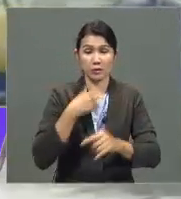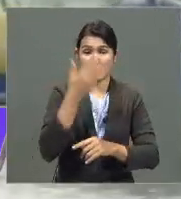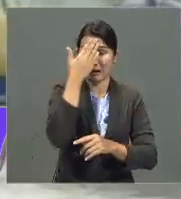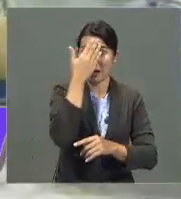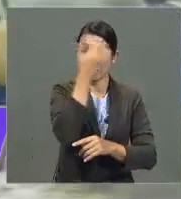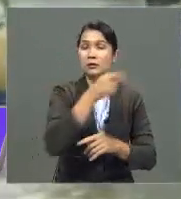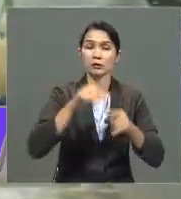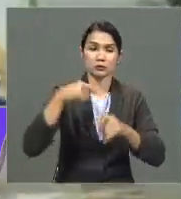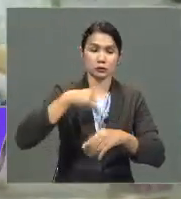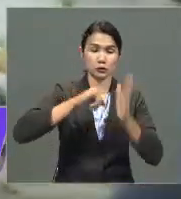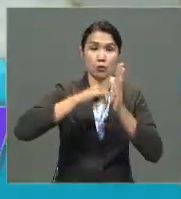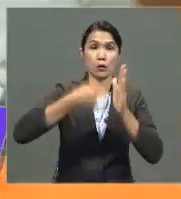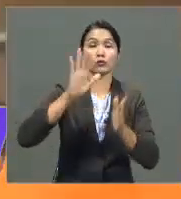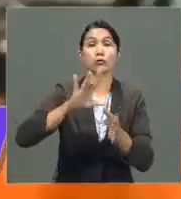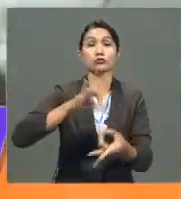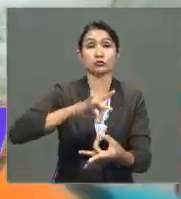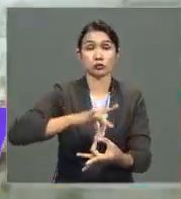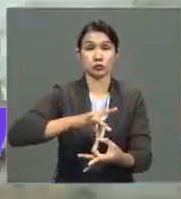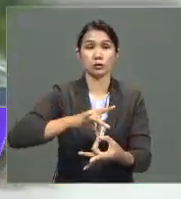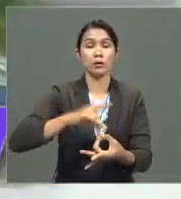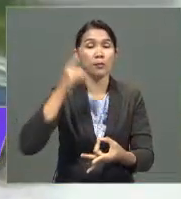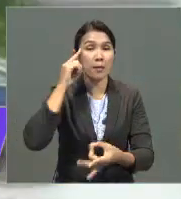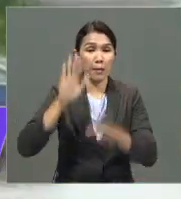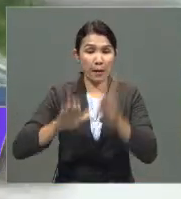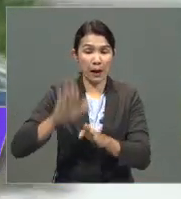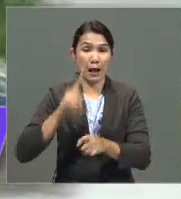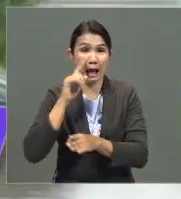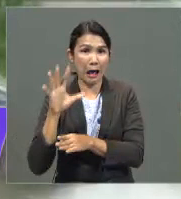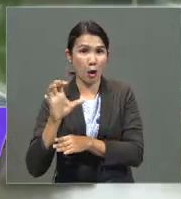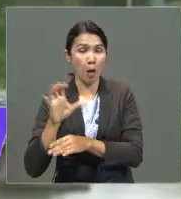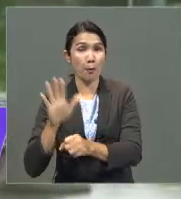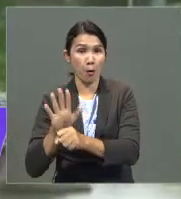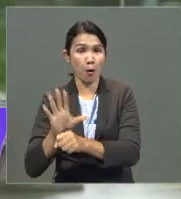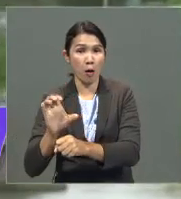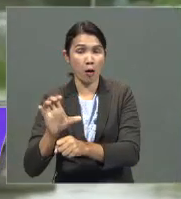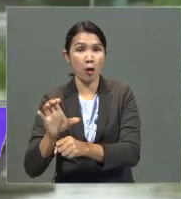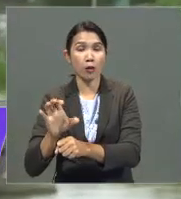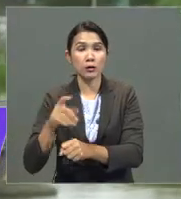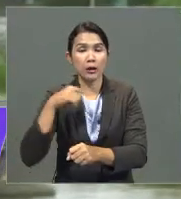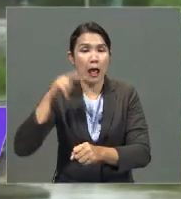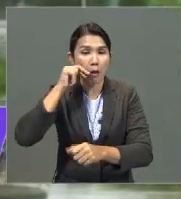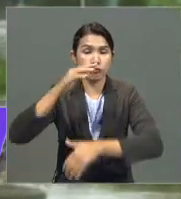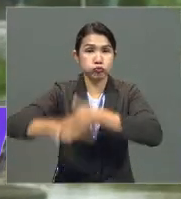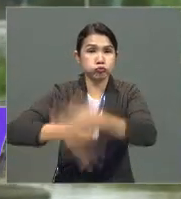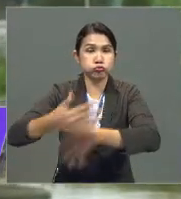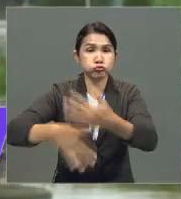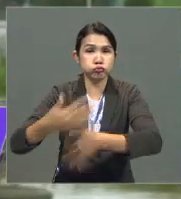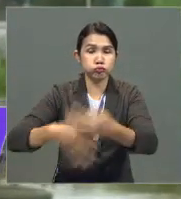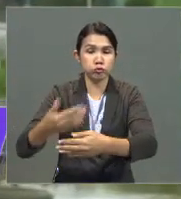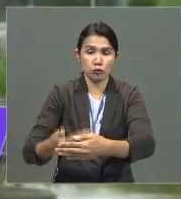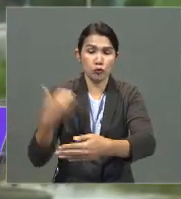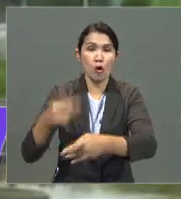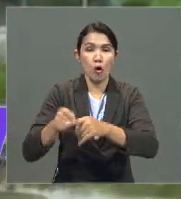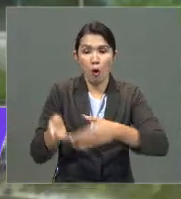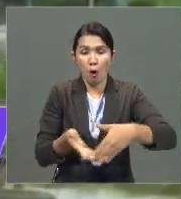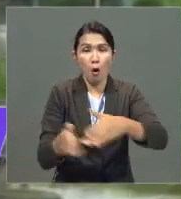จังหวัดในส่วนตัวเมืองจังหวัดสุโขทัยเองเนี่ยให้ไม่เกิน 500 50ลูกบาศก์เมตรต่อวินาทีพร้อมกับผันน้ำออกทางประตูระบายน้ำคลอง